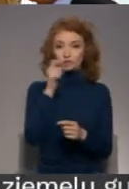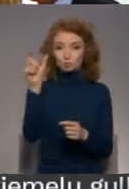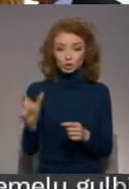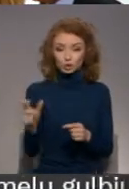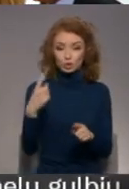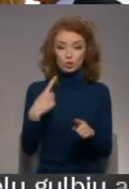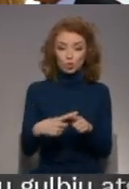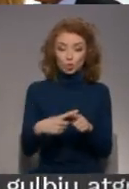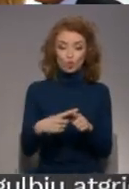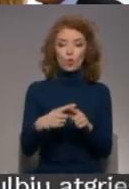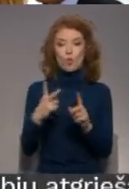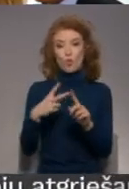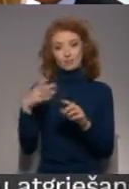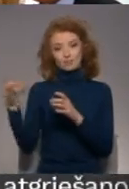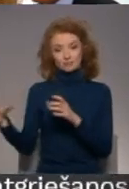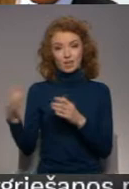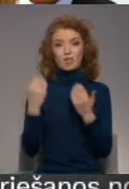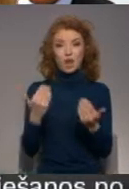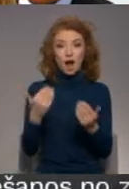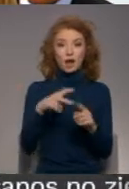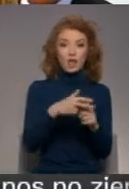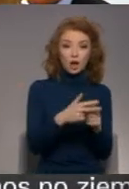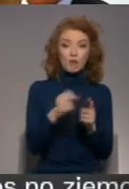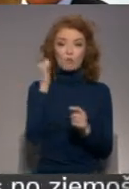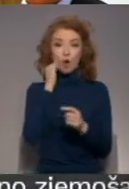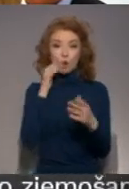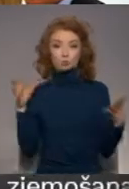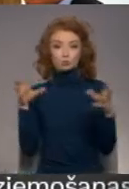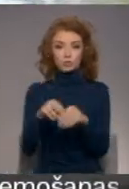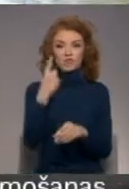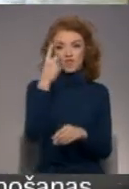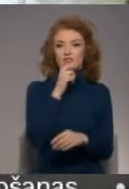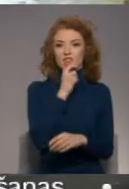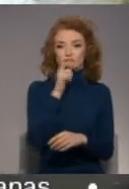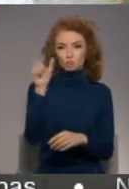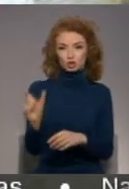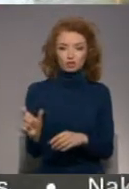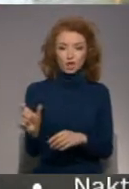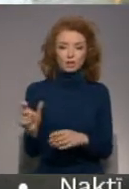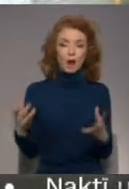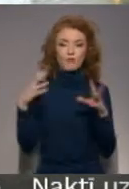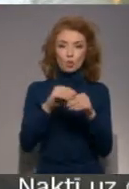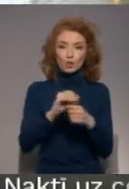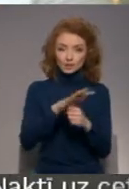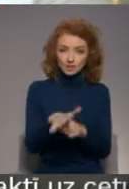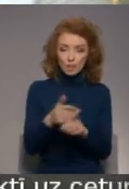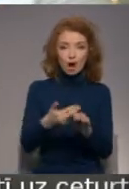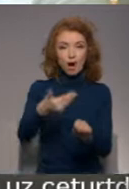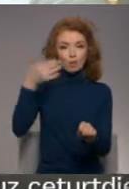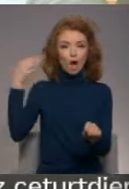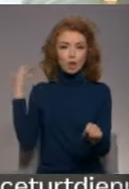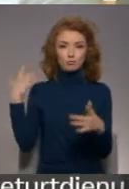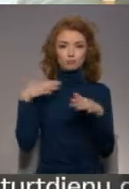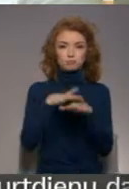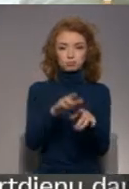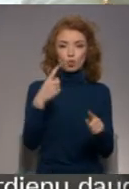attiecīgi Bausku apkalpoja otrs, tad tagad šo Jelgavu un Bausku apkalpoja vienu dispečeru. Vienot sistēmu, attālināt vadām jaudas slēdžu